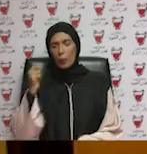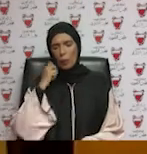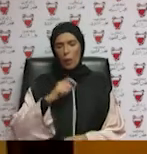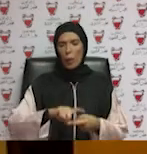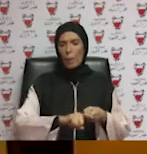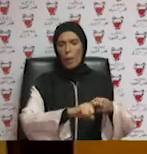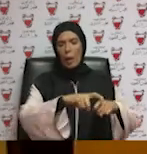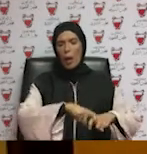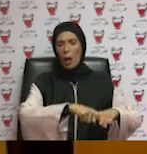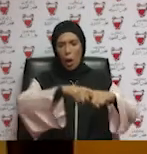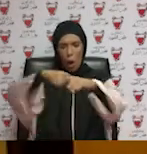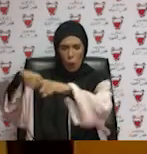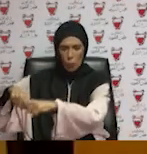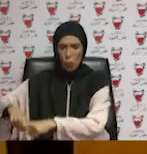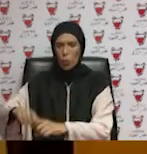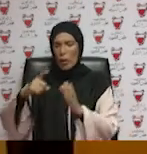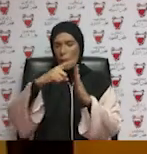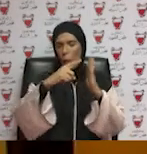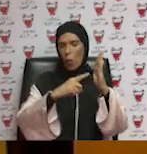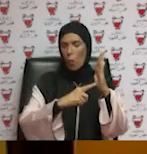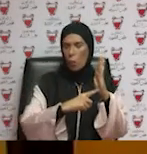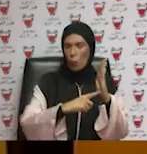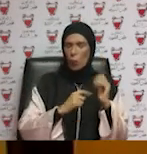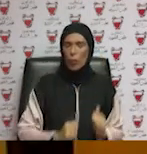وأيضا بالنسبة إلى قانون أو